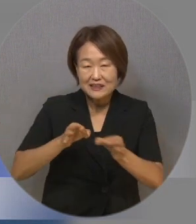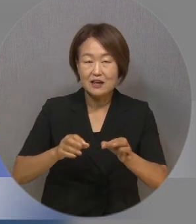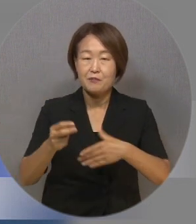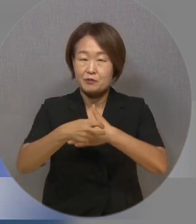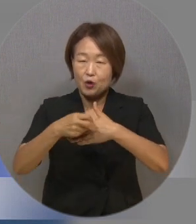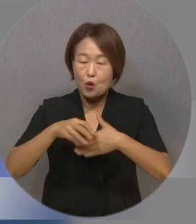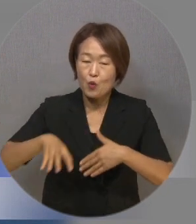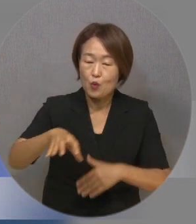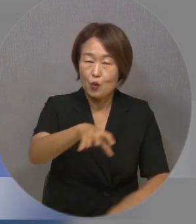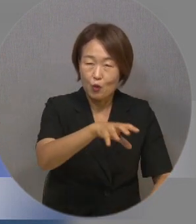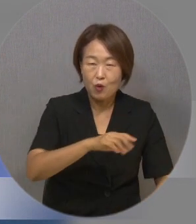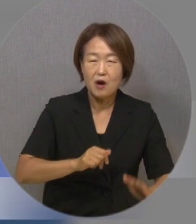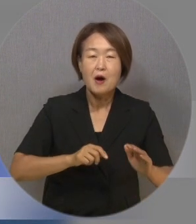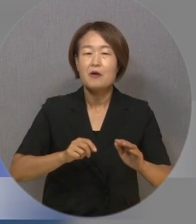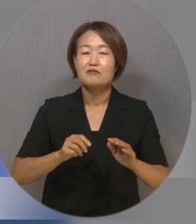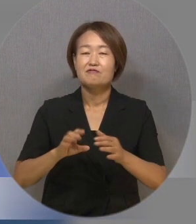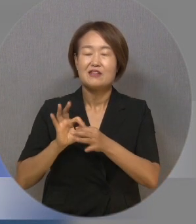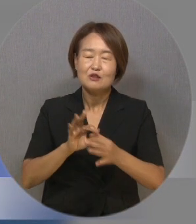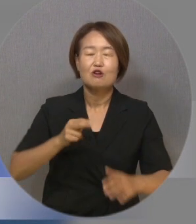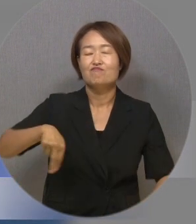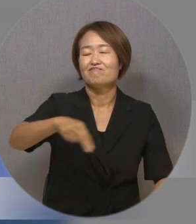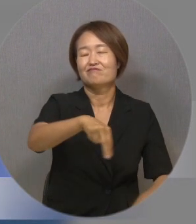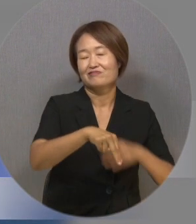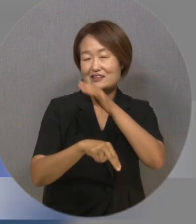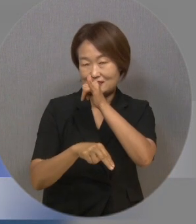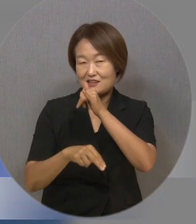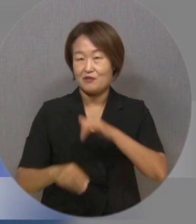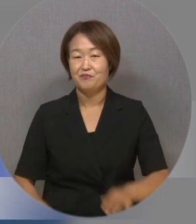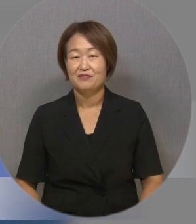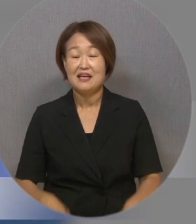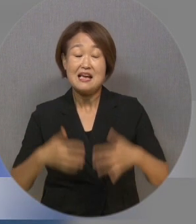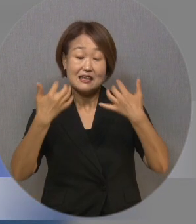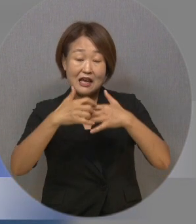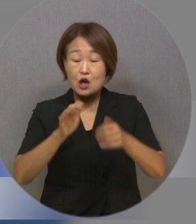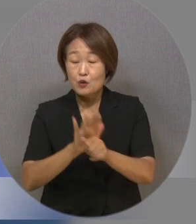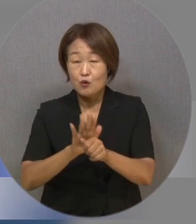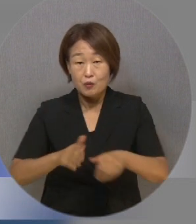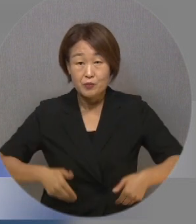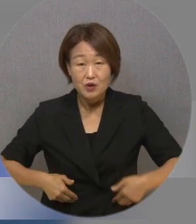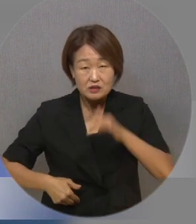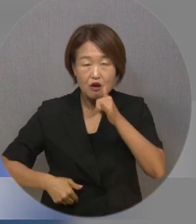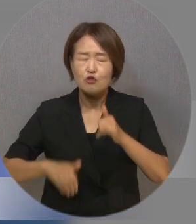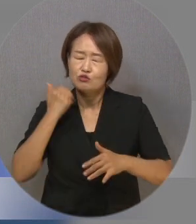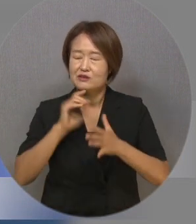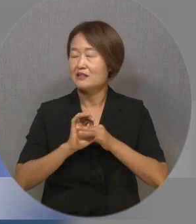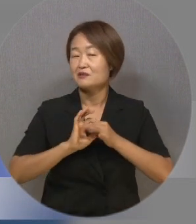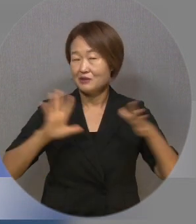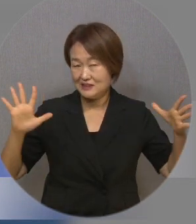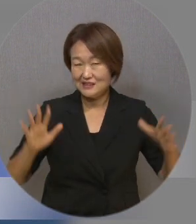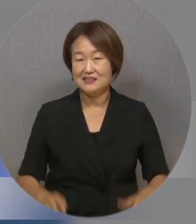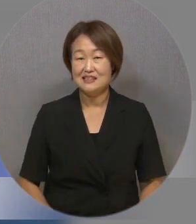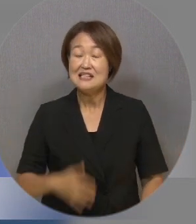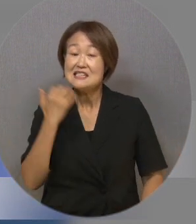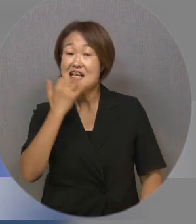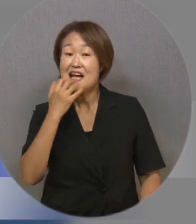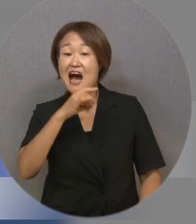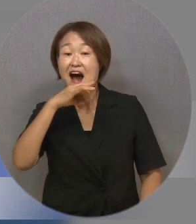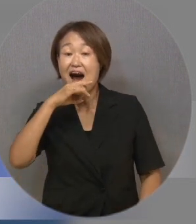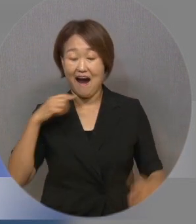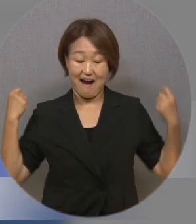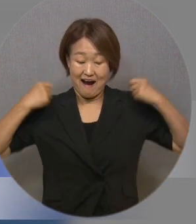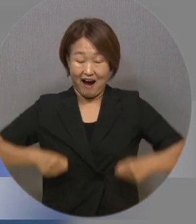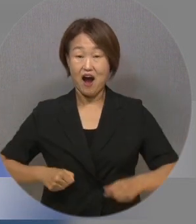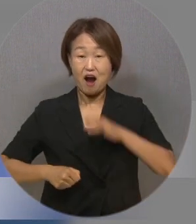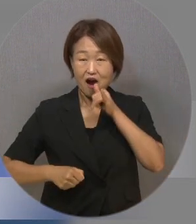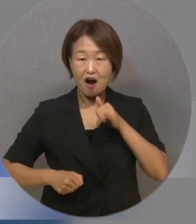노선을 순회하고 있습니다 이에 디지털 기기 이용에 도움이 필요한 경우 시민 누구나 주황색 근무복을 입은 디지털